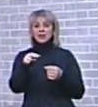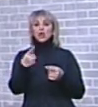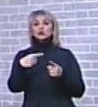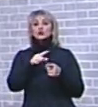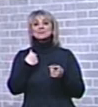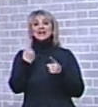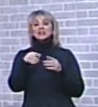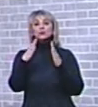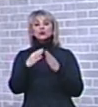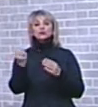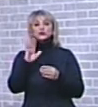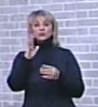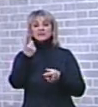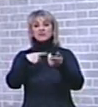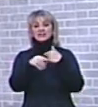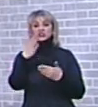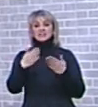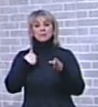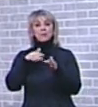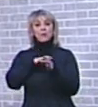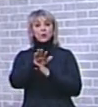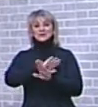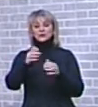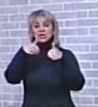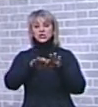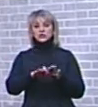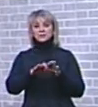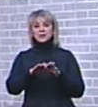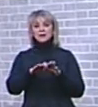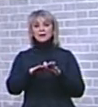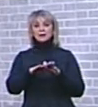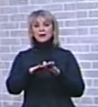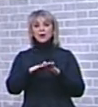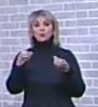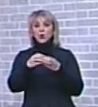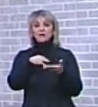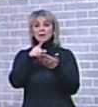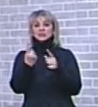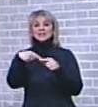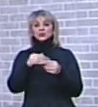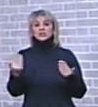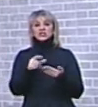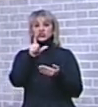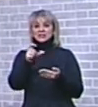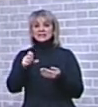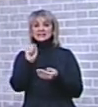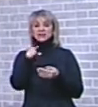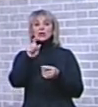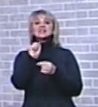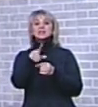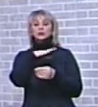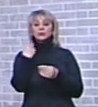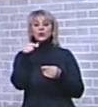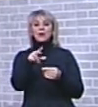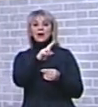к этому дому еще будем возвращаться, если мы полностью не решим весь блок вопросов, которые жители задают. А задают